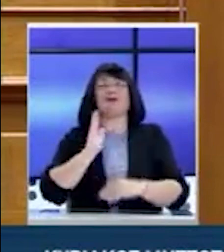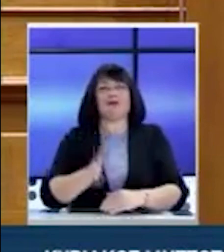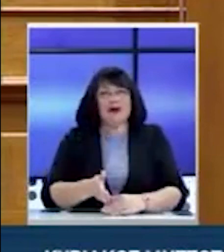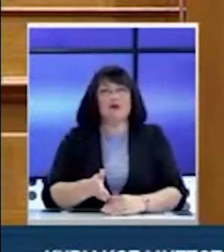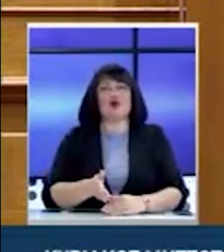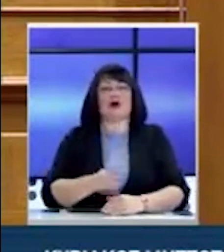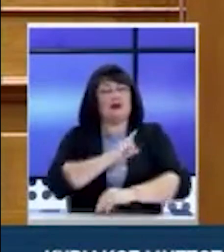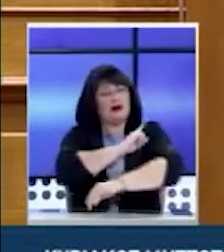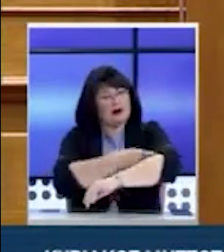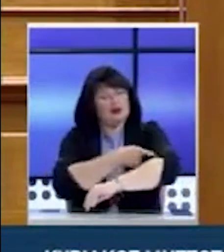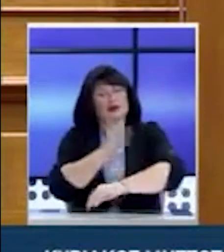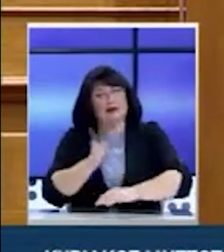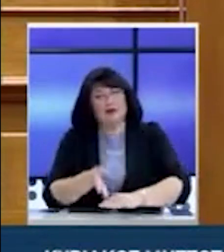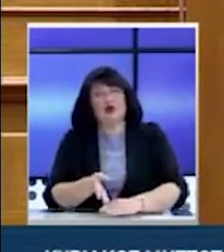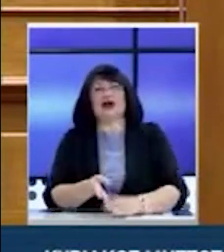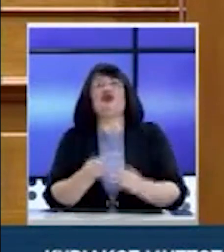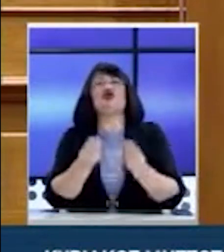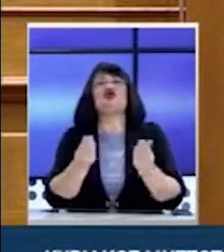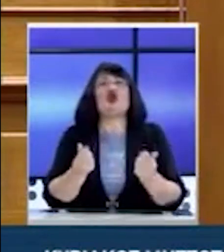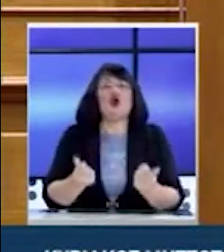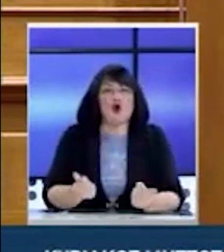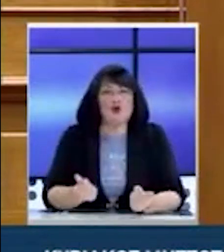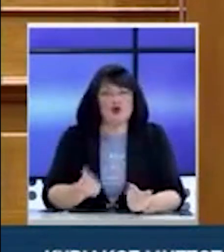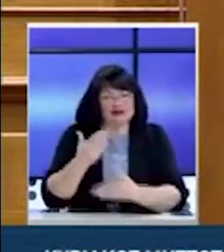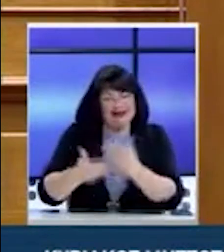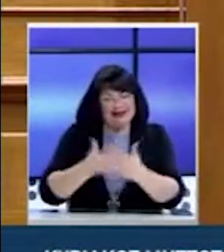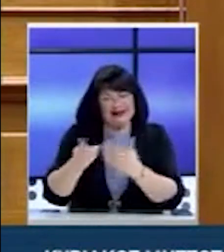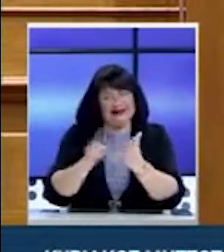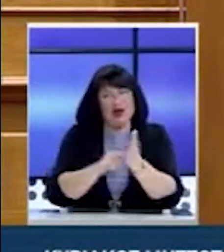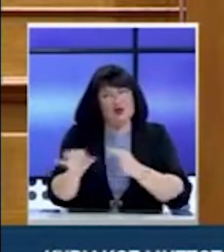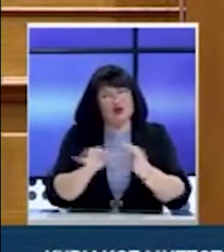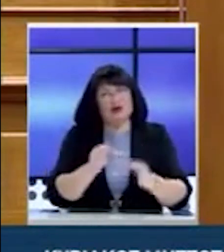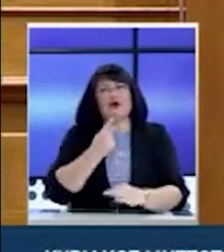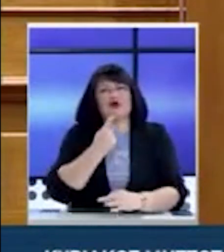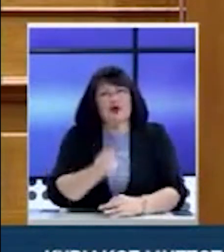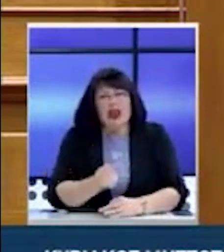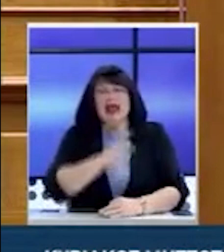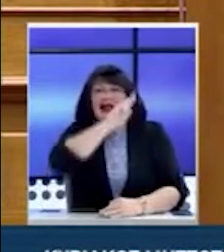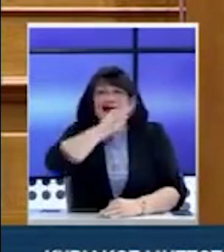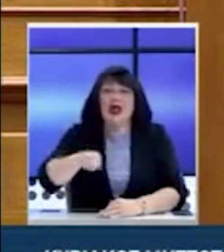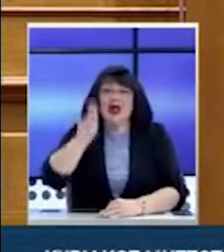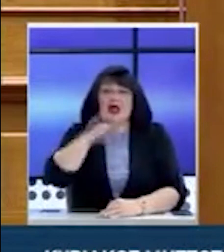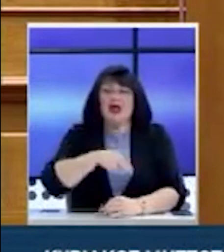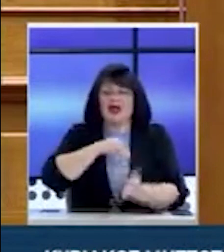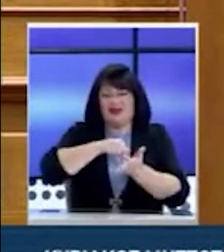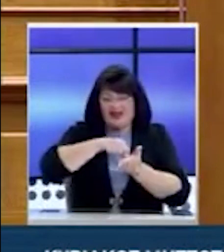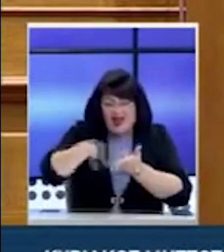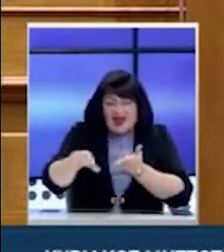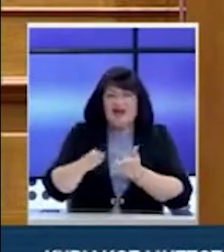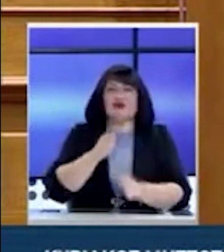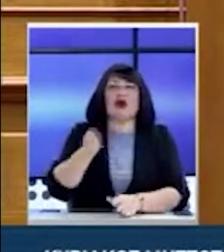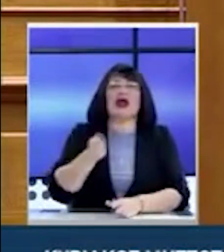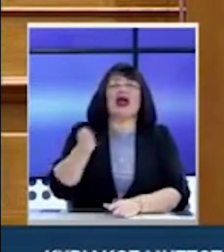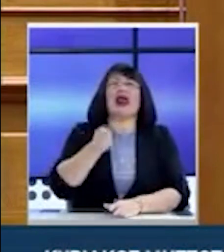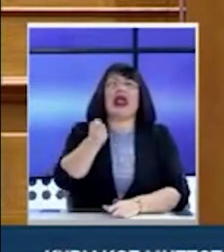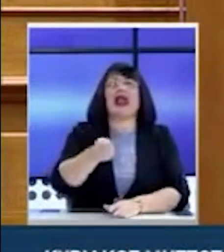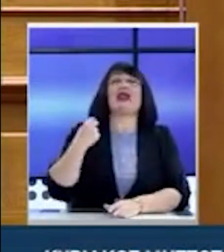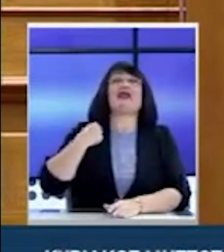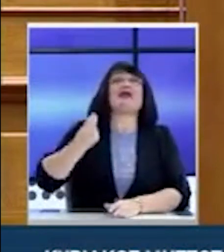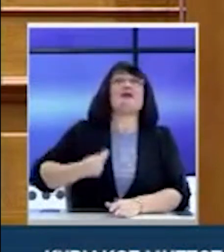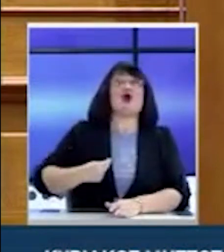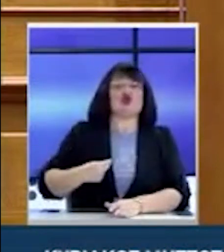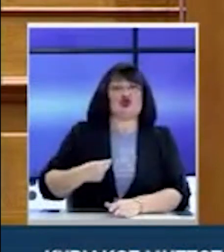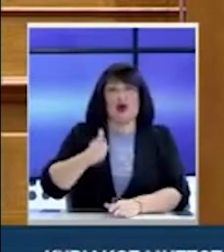μια δυνατότητα μέσα από αυτήν την διαδικασία να διαγραφούν χρέη προς το